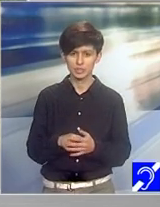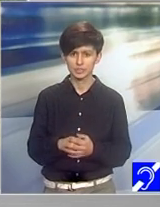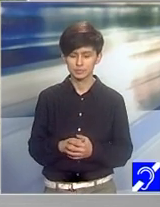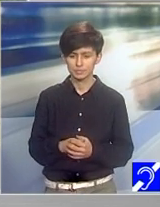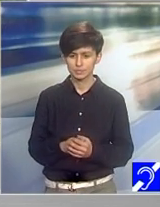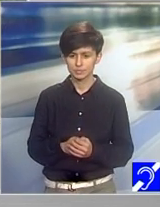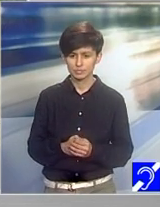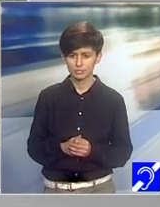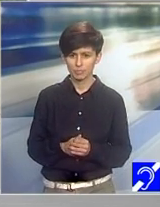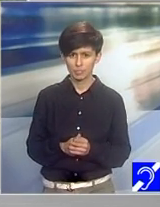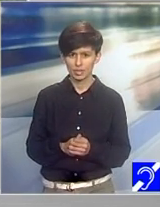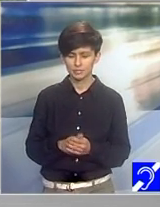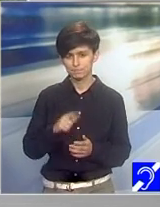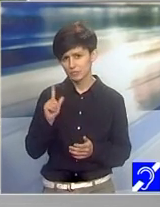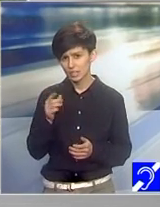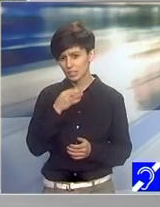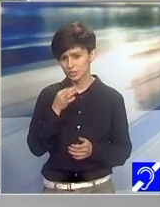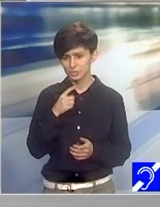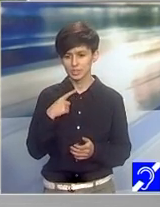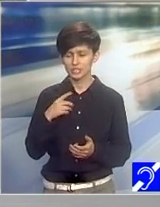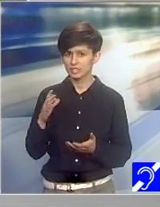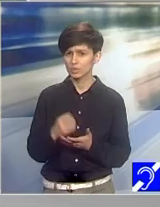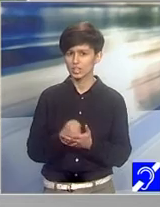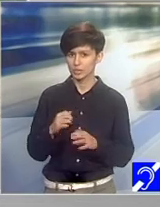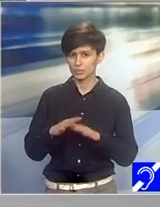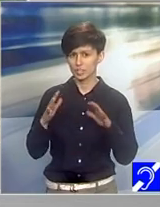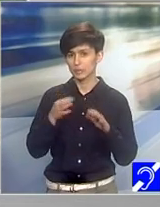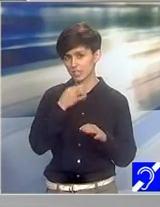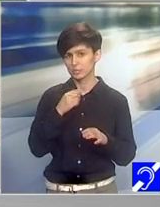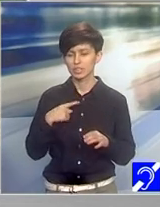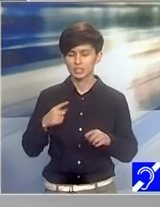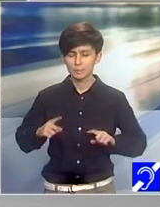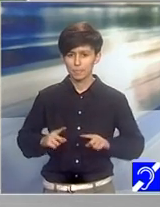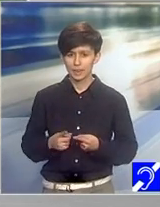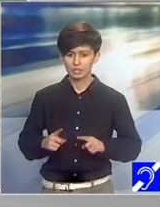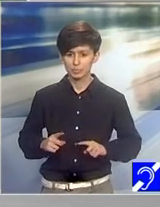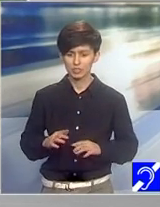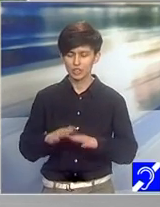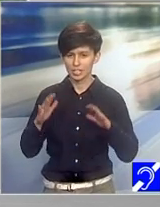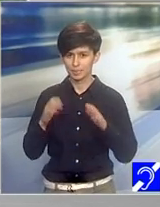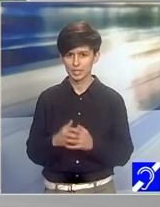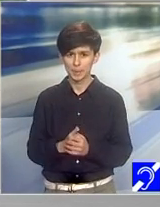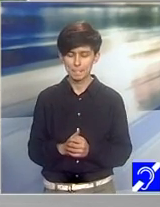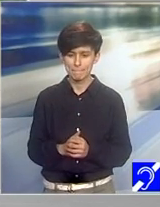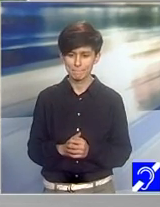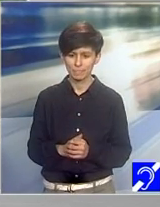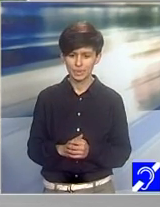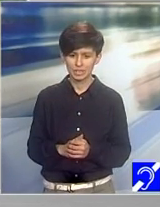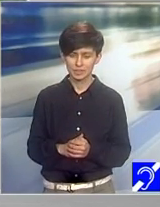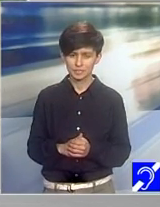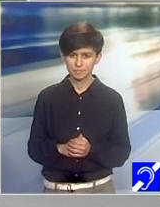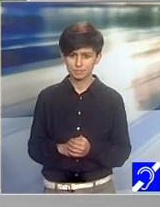zicem că e o mare reușită, zicem că e o mare provocare. Da, să spun, e o provocare. Și naratorul, vă rog să nu uitați, era